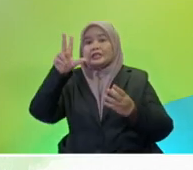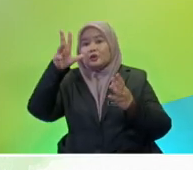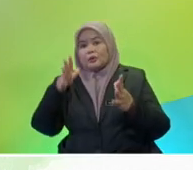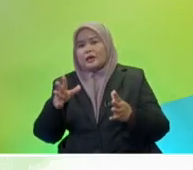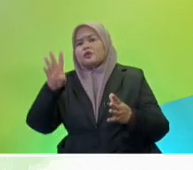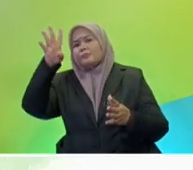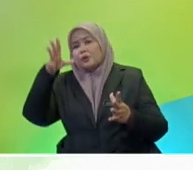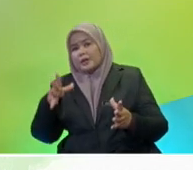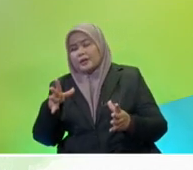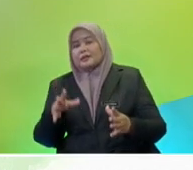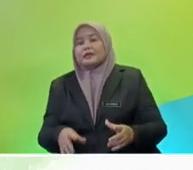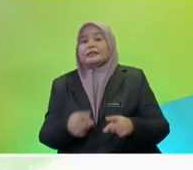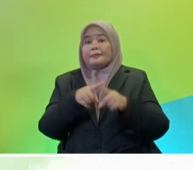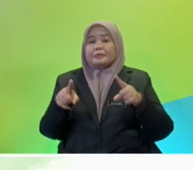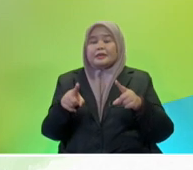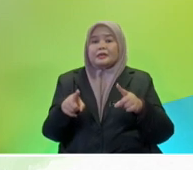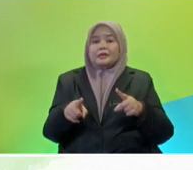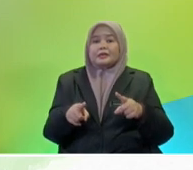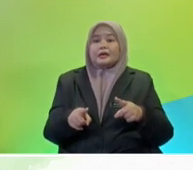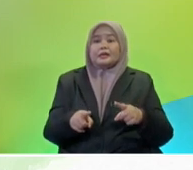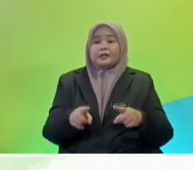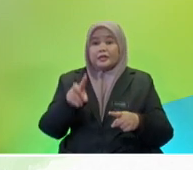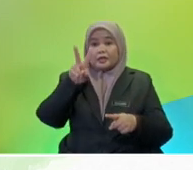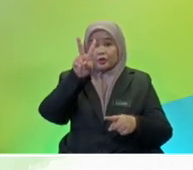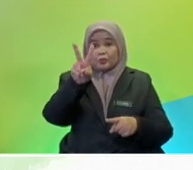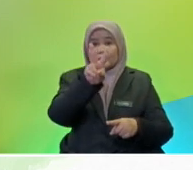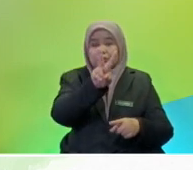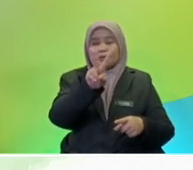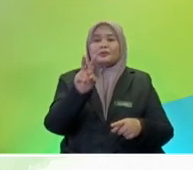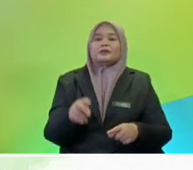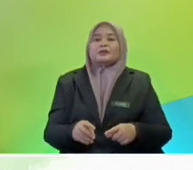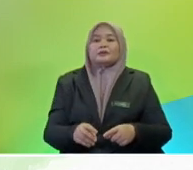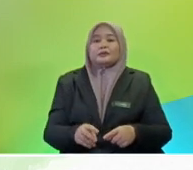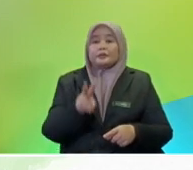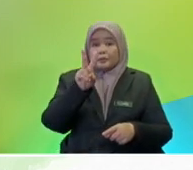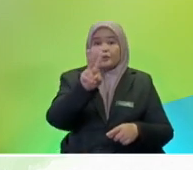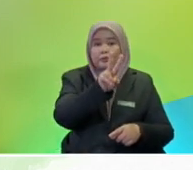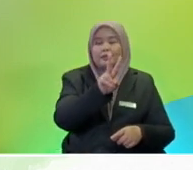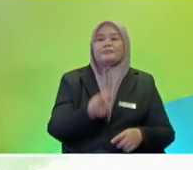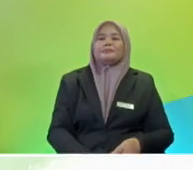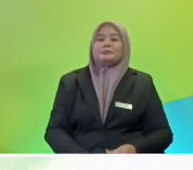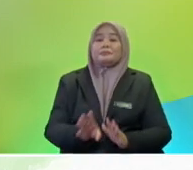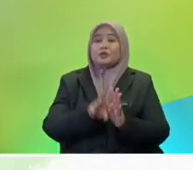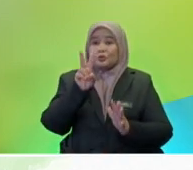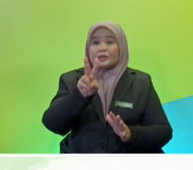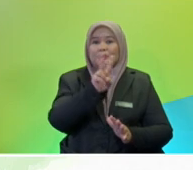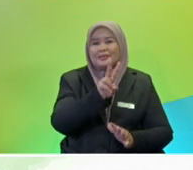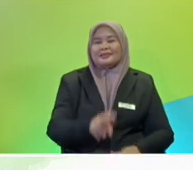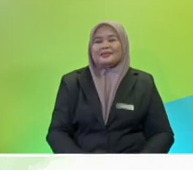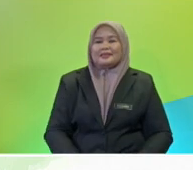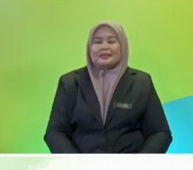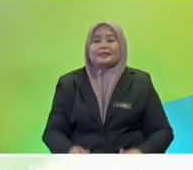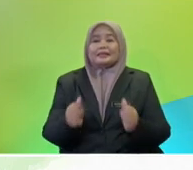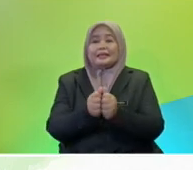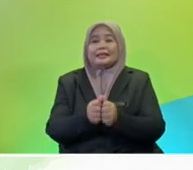empat orang begitu tapi yang ini Ustadzah paparkan adalah secara ataupun berdua Oke sebelah